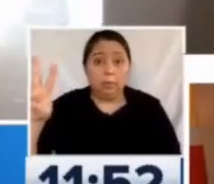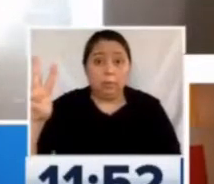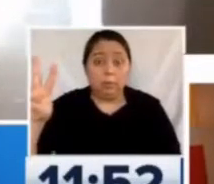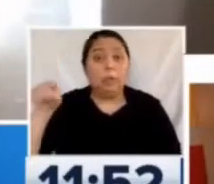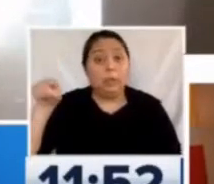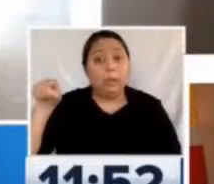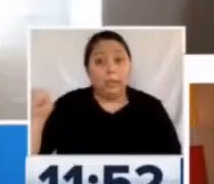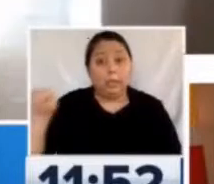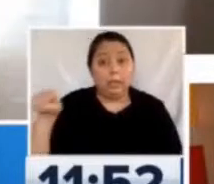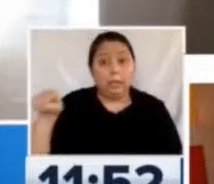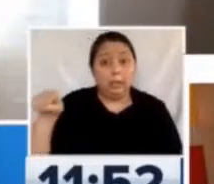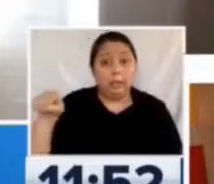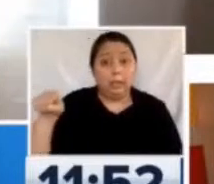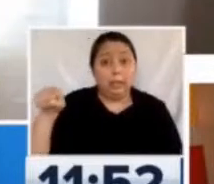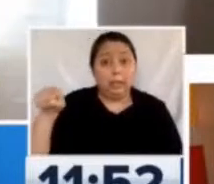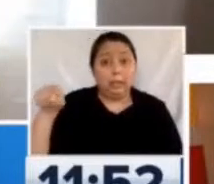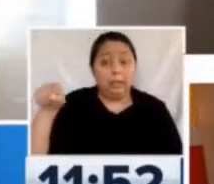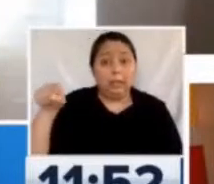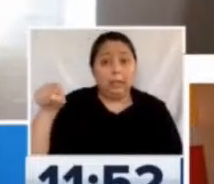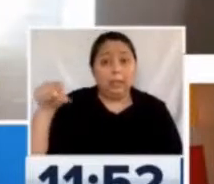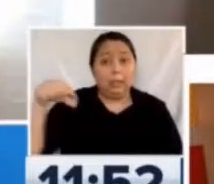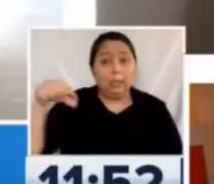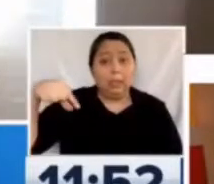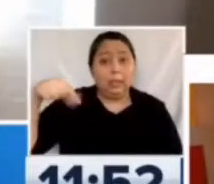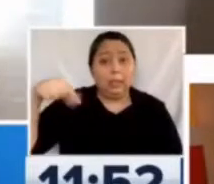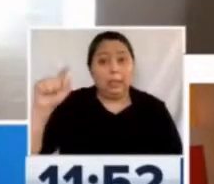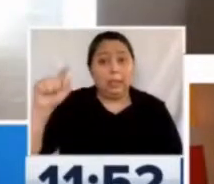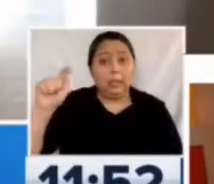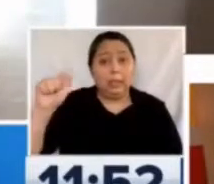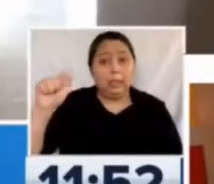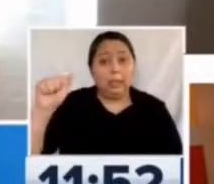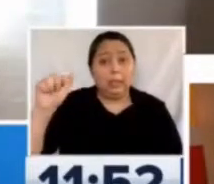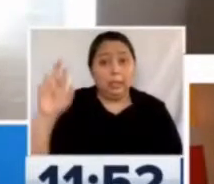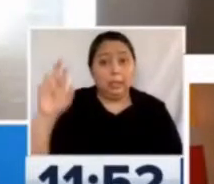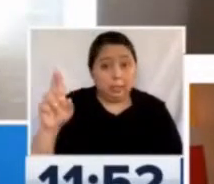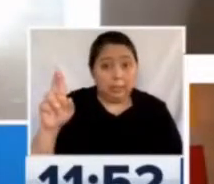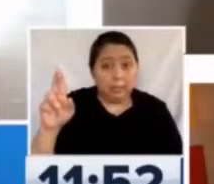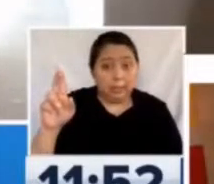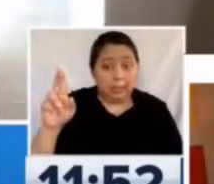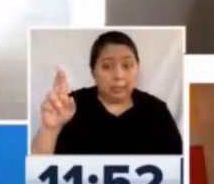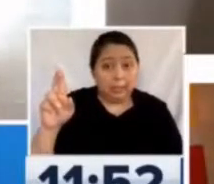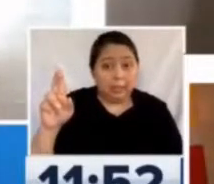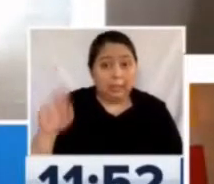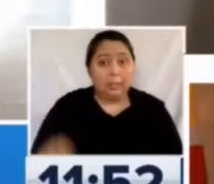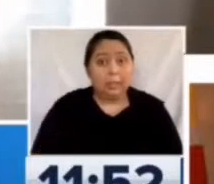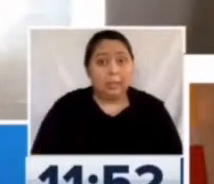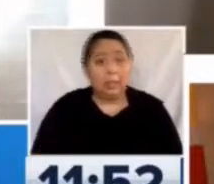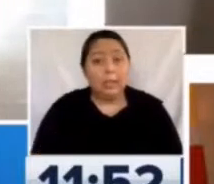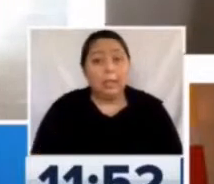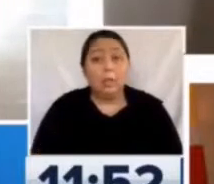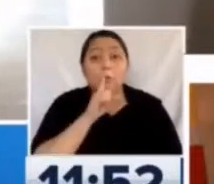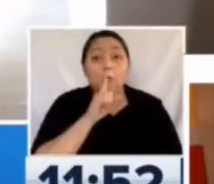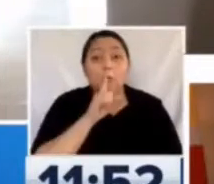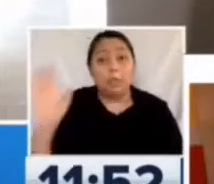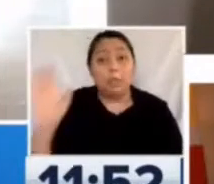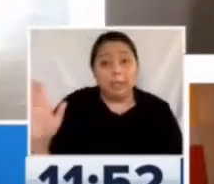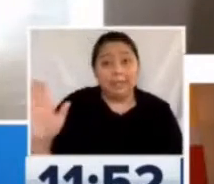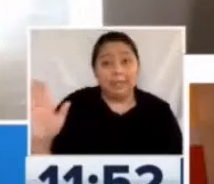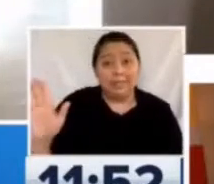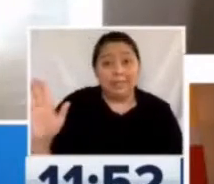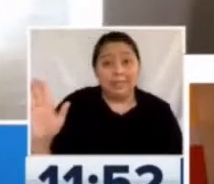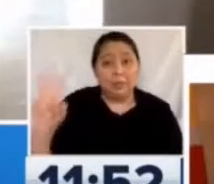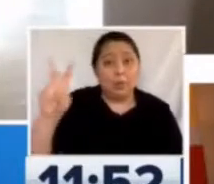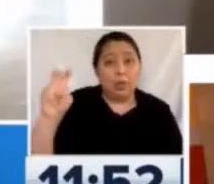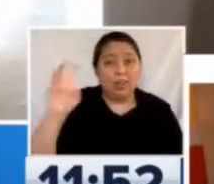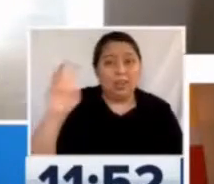yung latest immigration matters diyan sa Qatar? Yung pong mga tungkol sa application at renewal ng